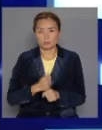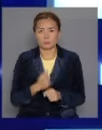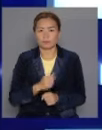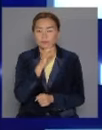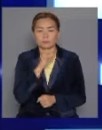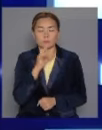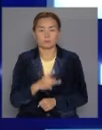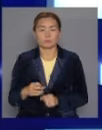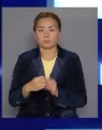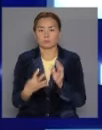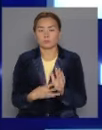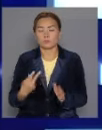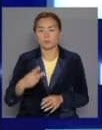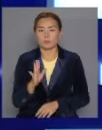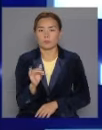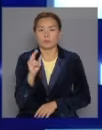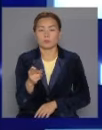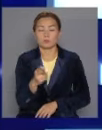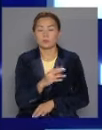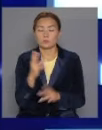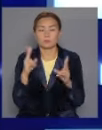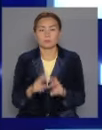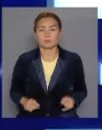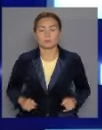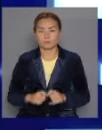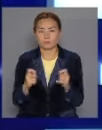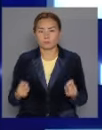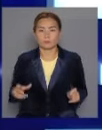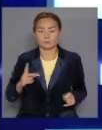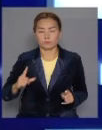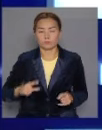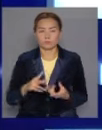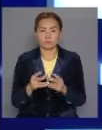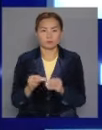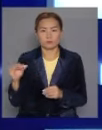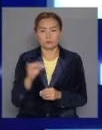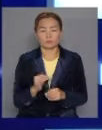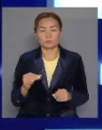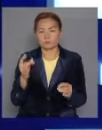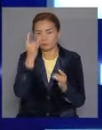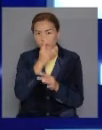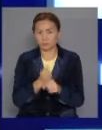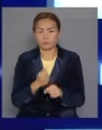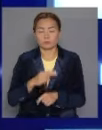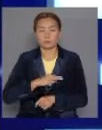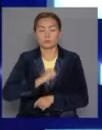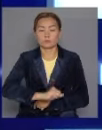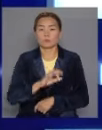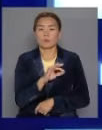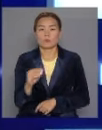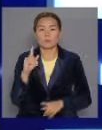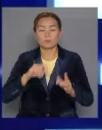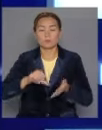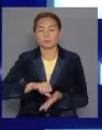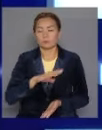западного региона 19-20 веков, широко раскрытие значения и характера истории и традиций певческого искусства. В официальном